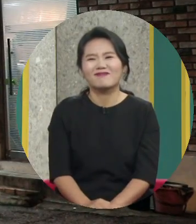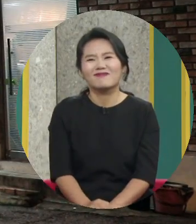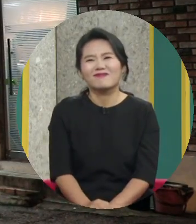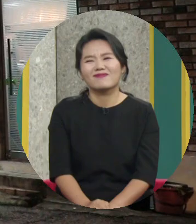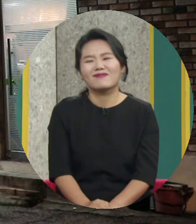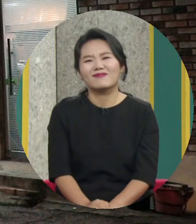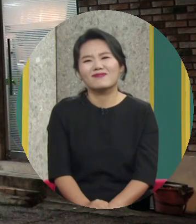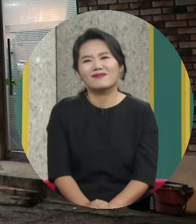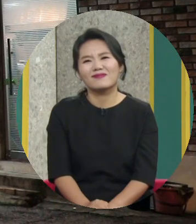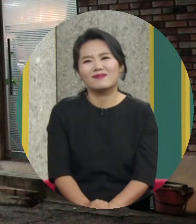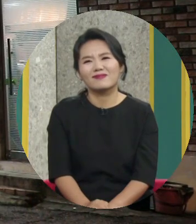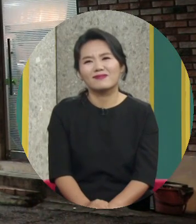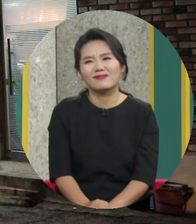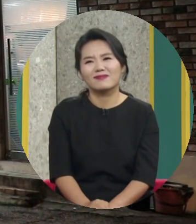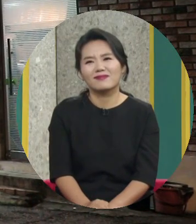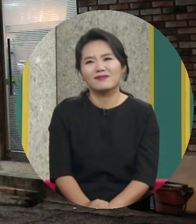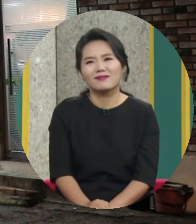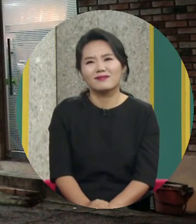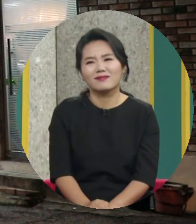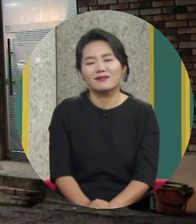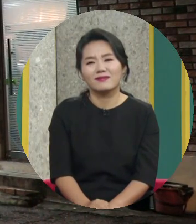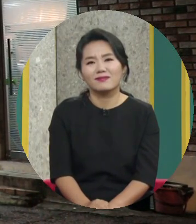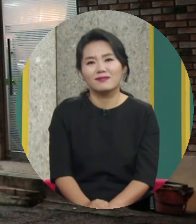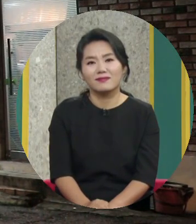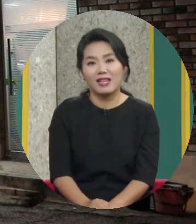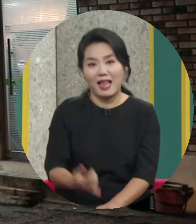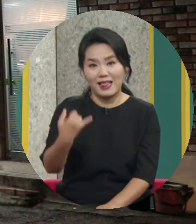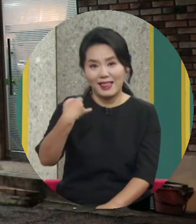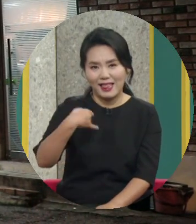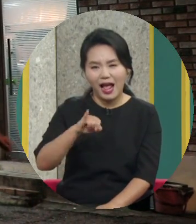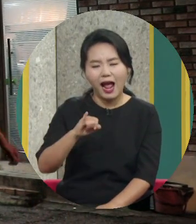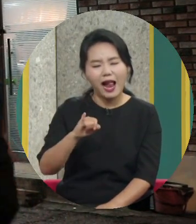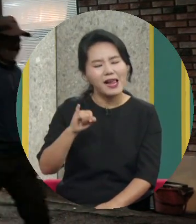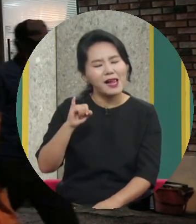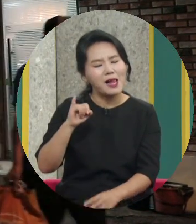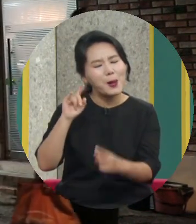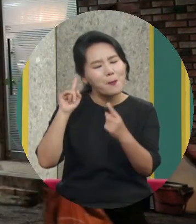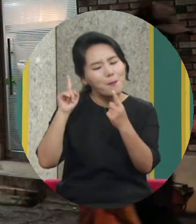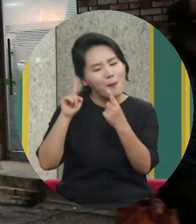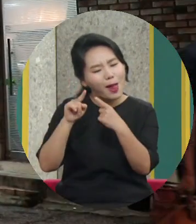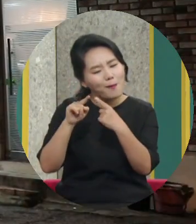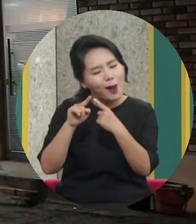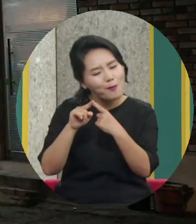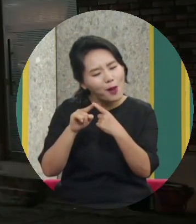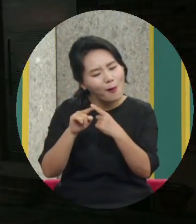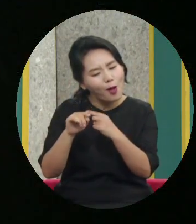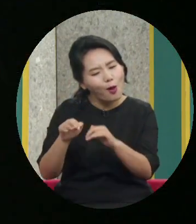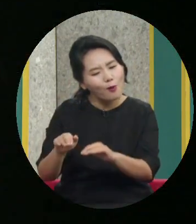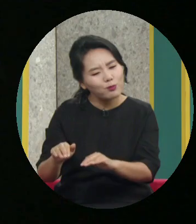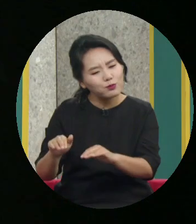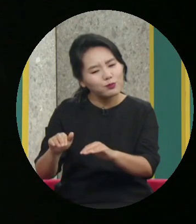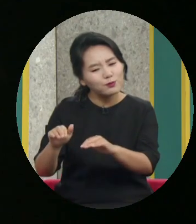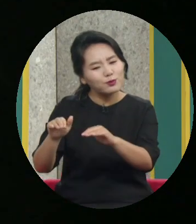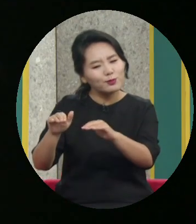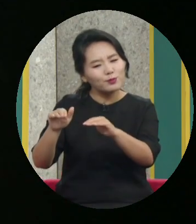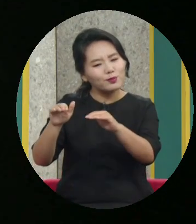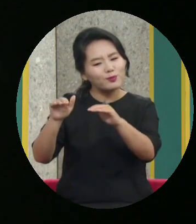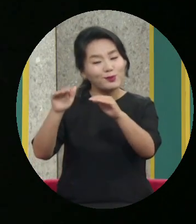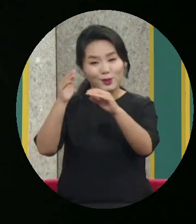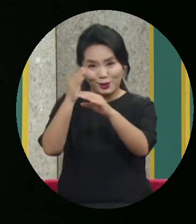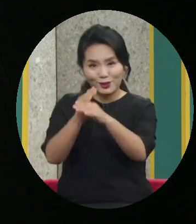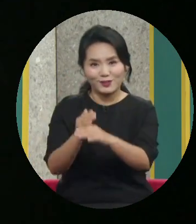맛있어요. 효정인 그렇게 하루하루 행복을 먹고 자랍니다. 다시